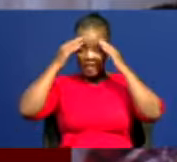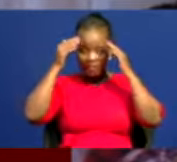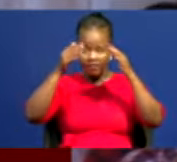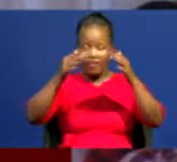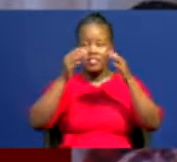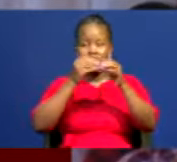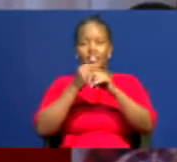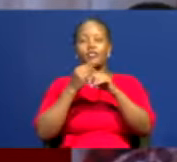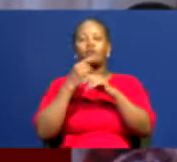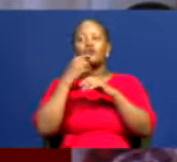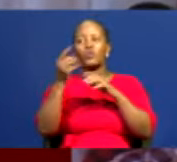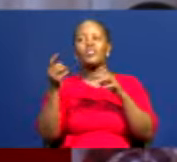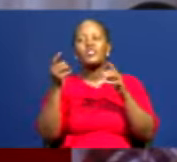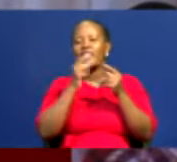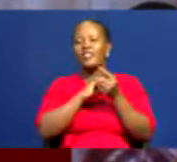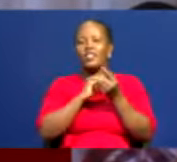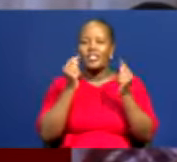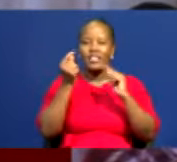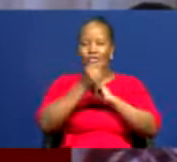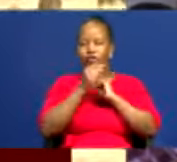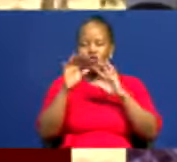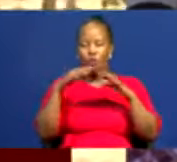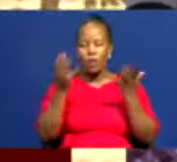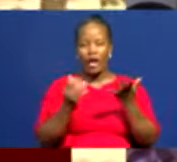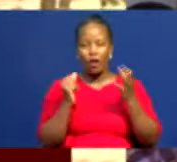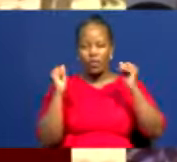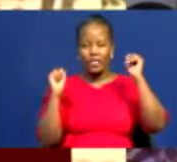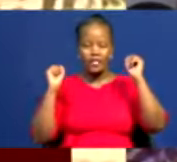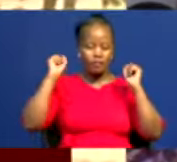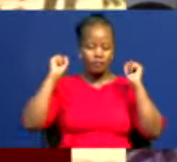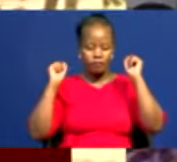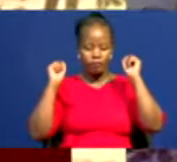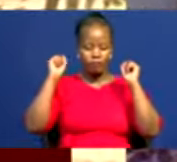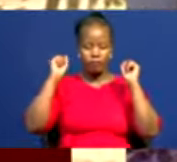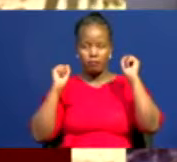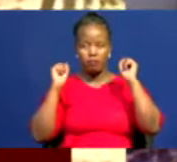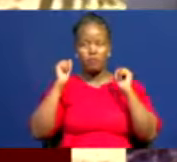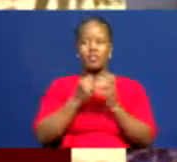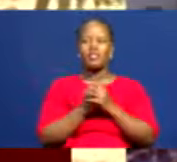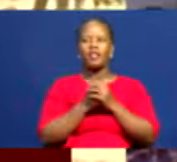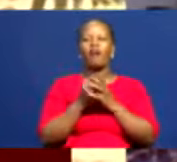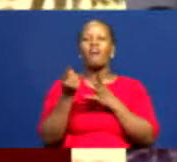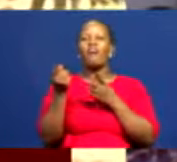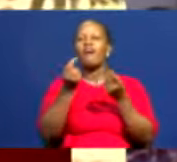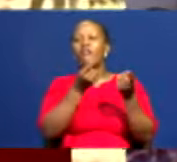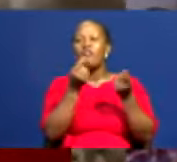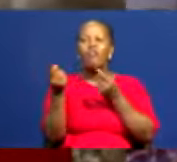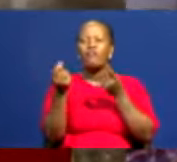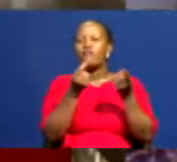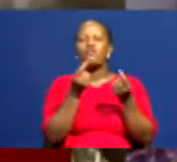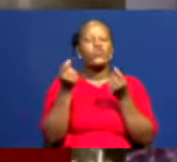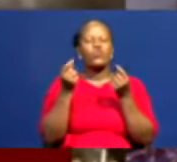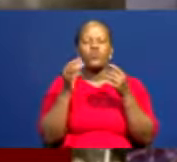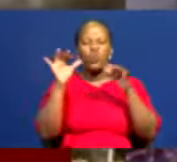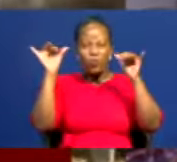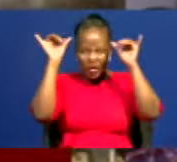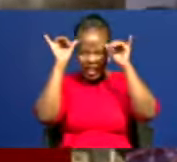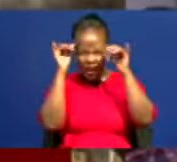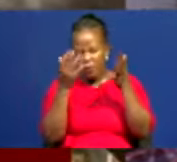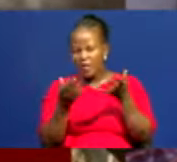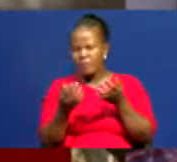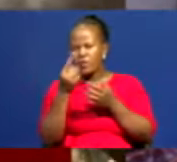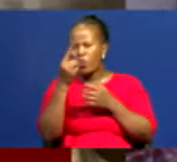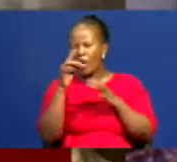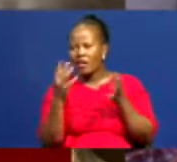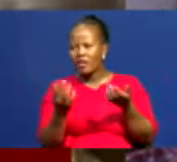zinabadilisha mifumo ya ufugaji yao. Ng'ombe wachache, mara mingi moja, ng'ombe moja, ng'ombe